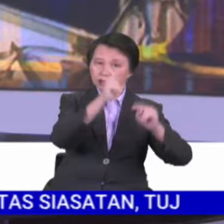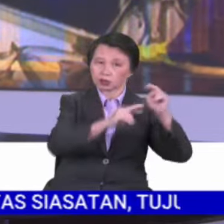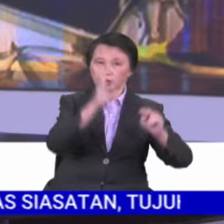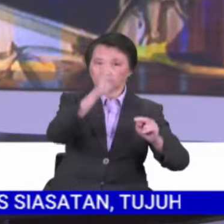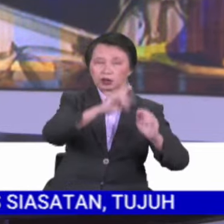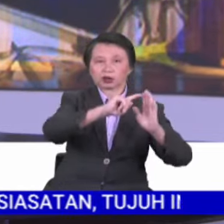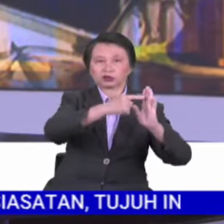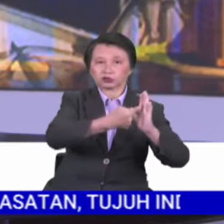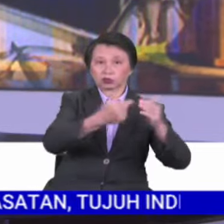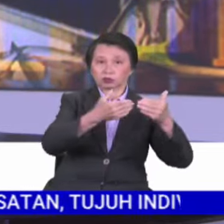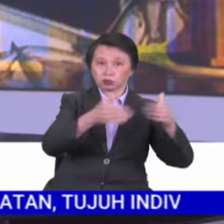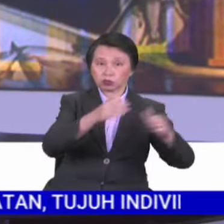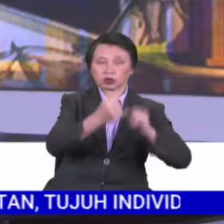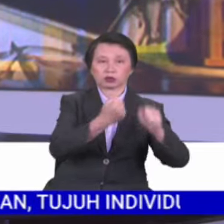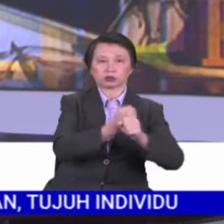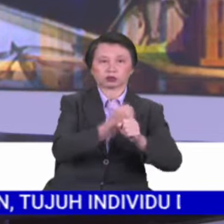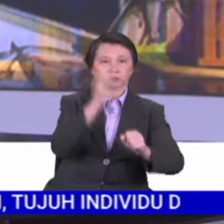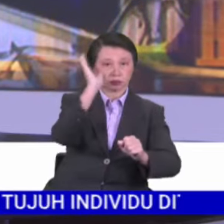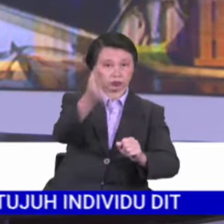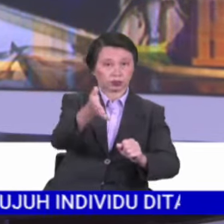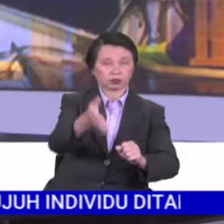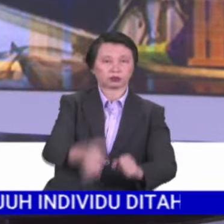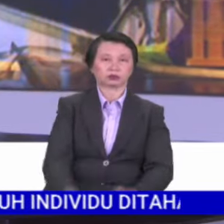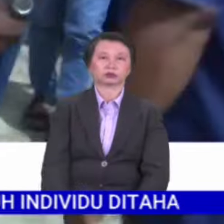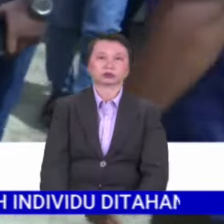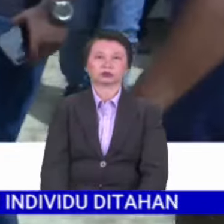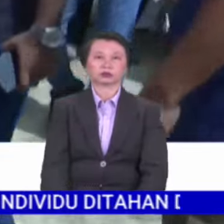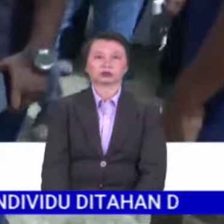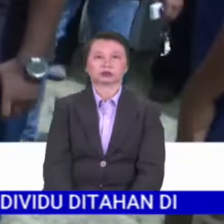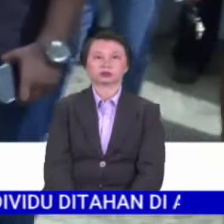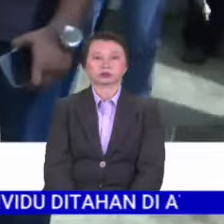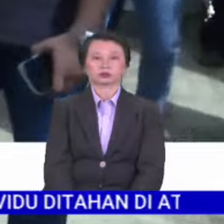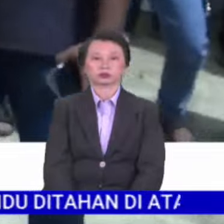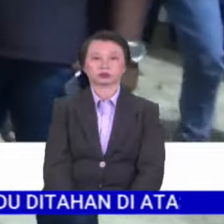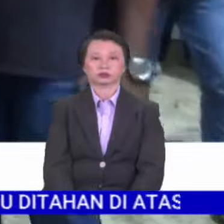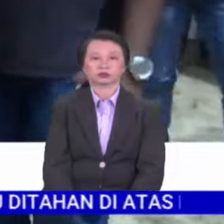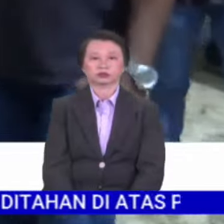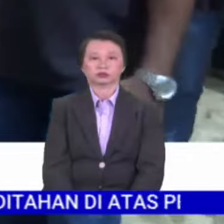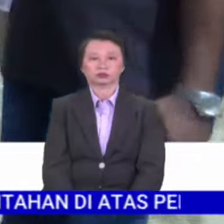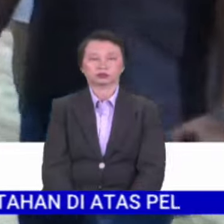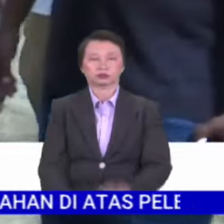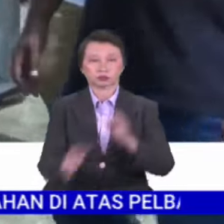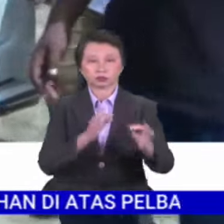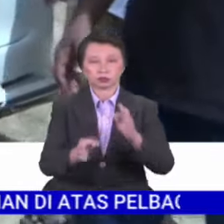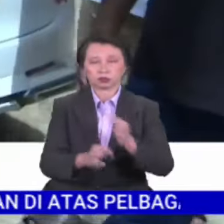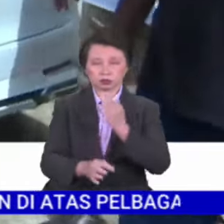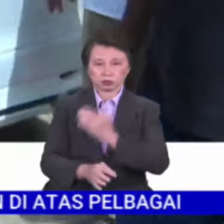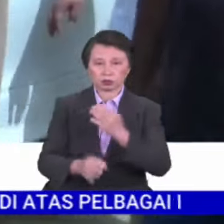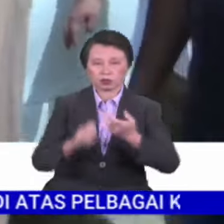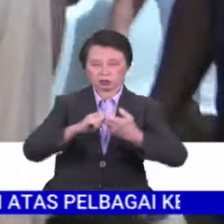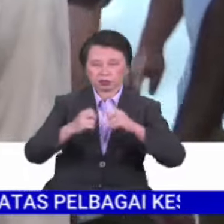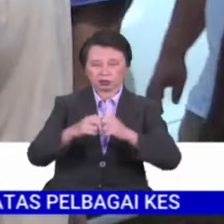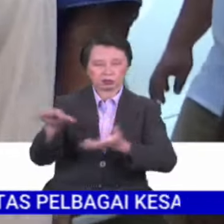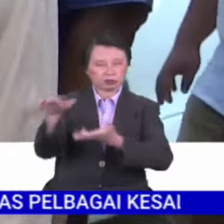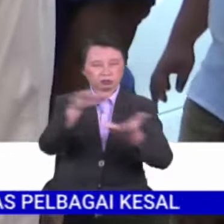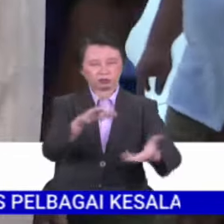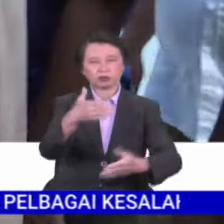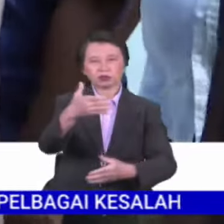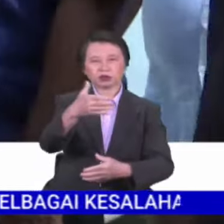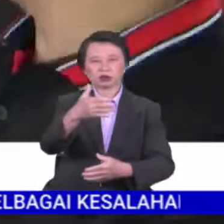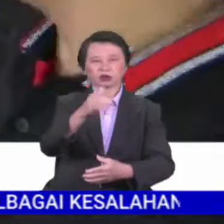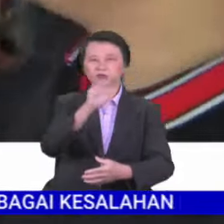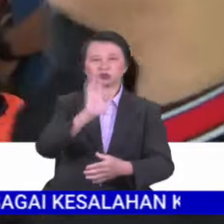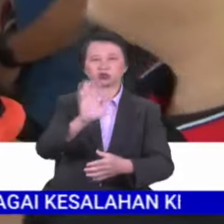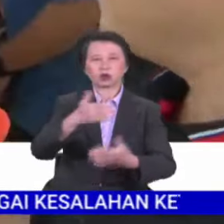beroperasi sepenuhnya tahun depan. Jelas beliau, masalah kekurangan bekalan isi ikan